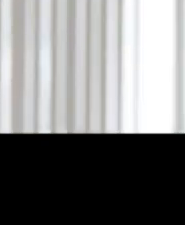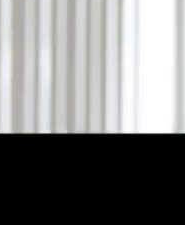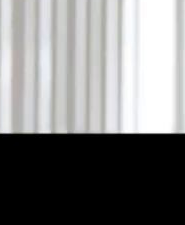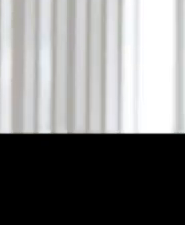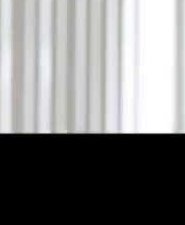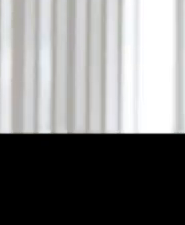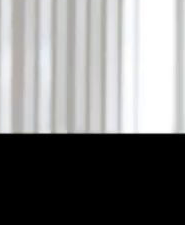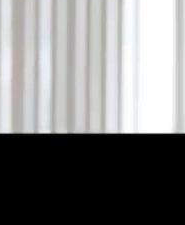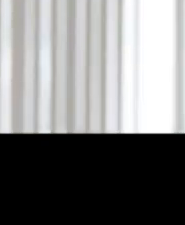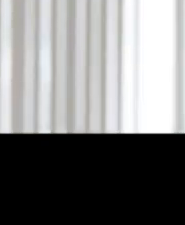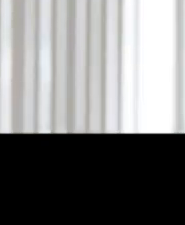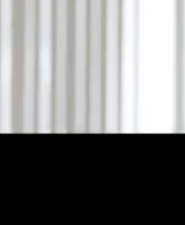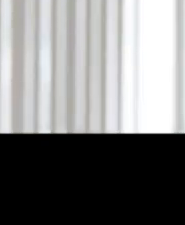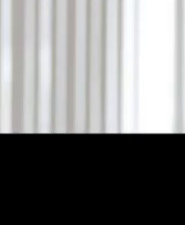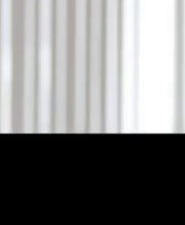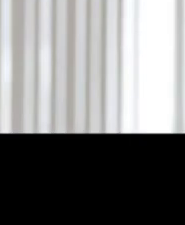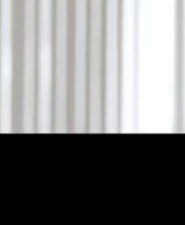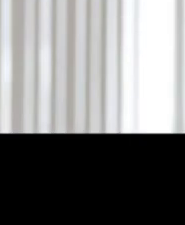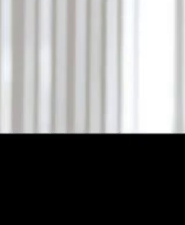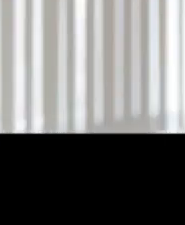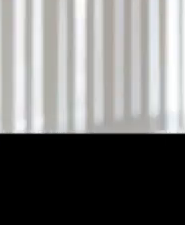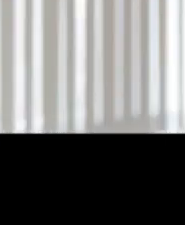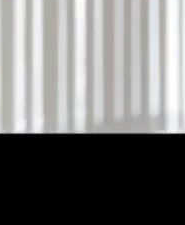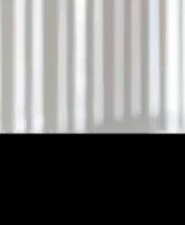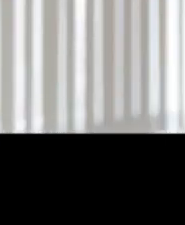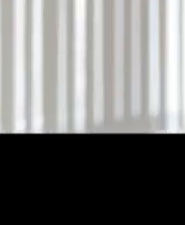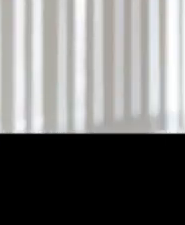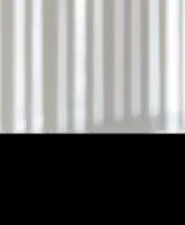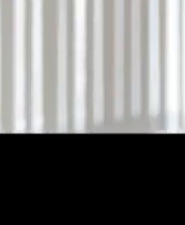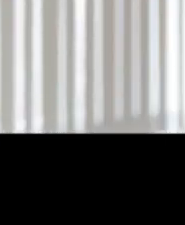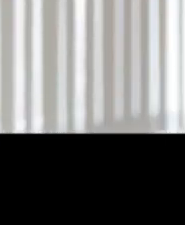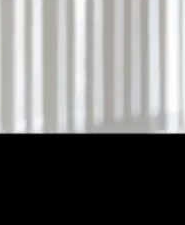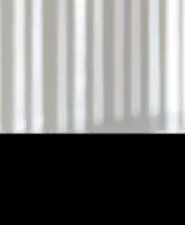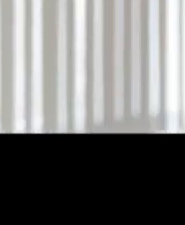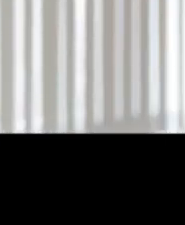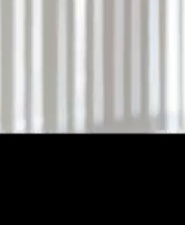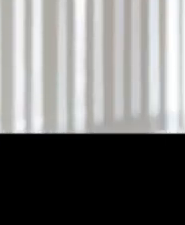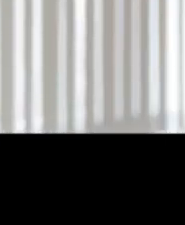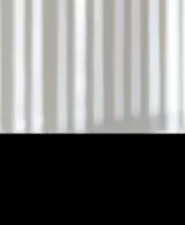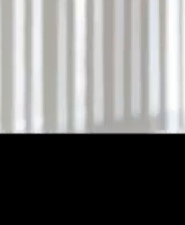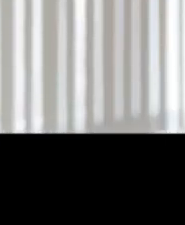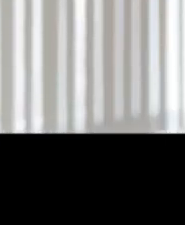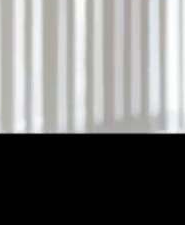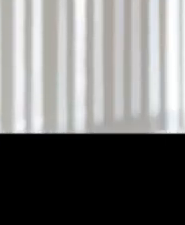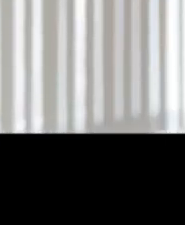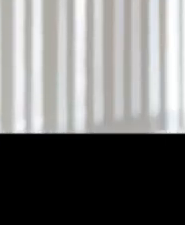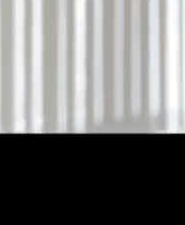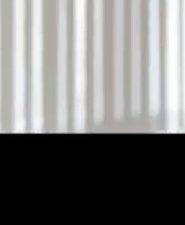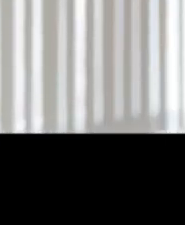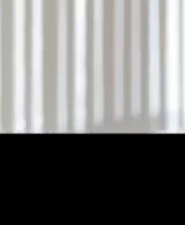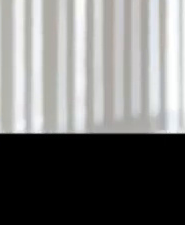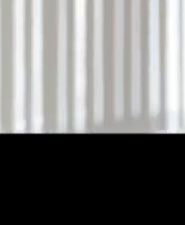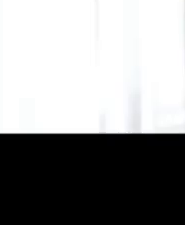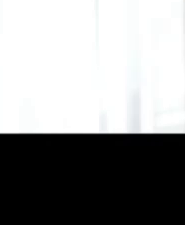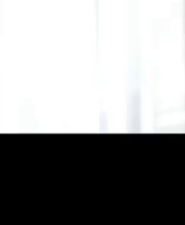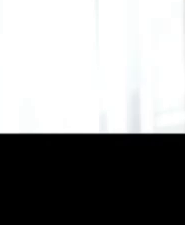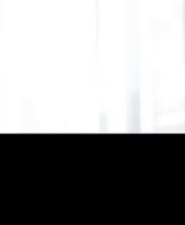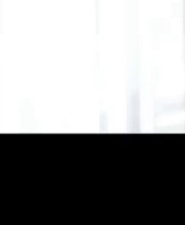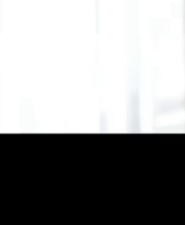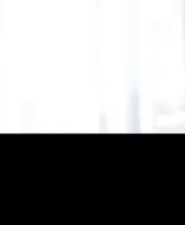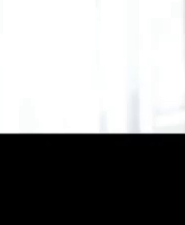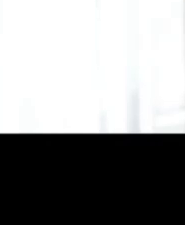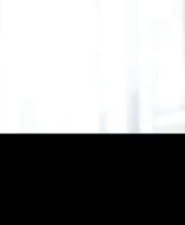festen Wurzeln und einem klaren Blick für die Zukunft. Eine starke Organisation und mein politisches Zuhause.